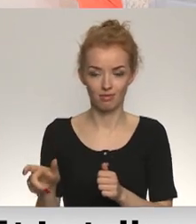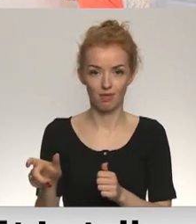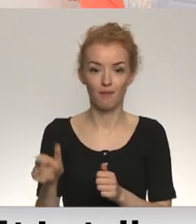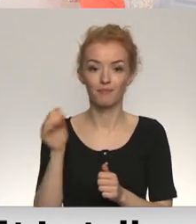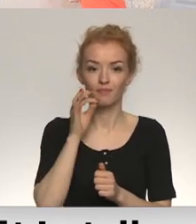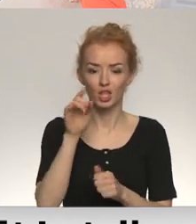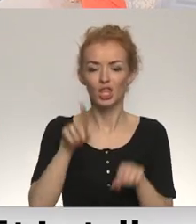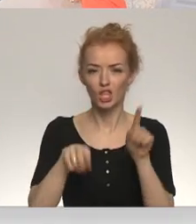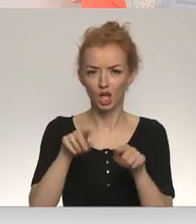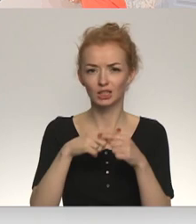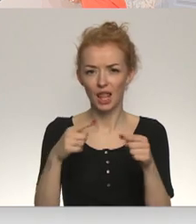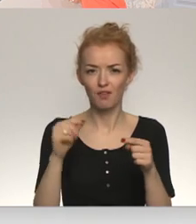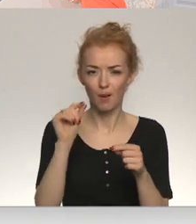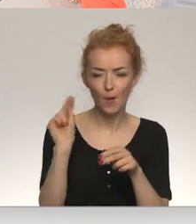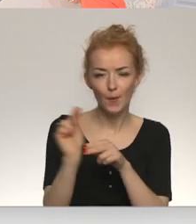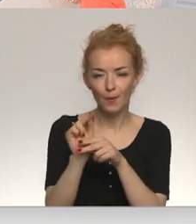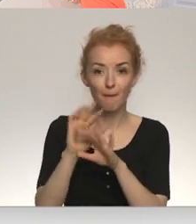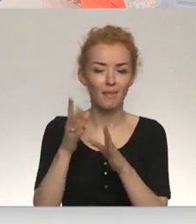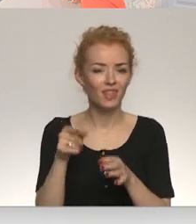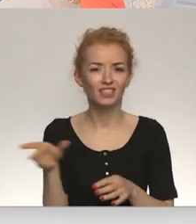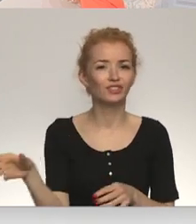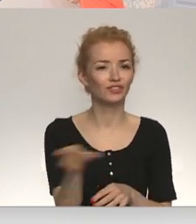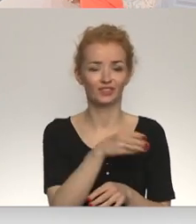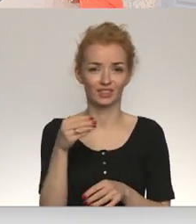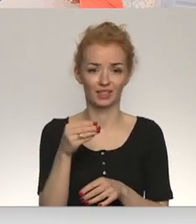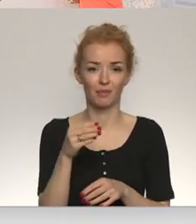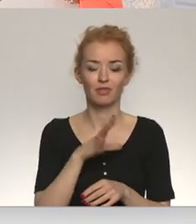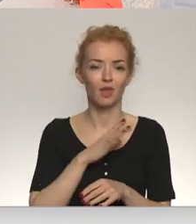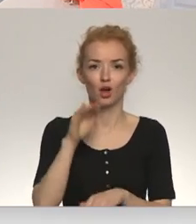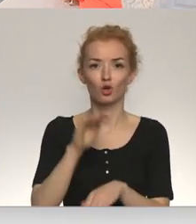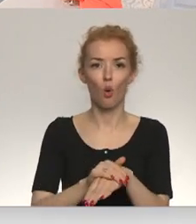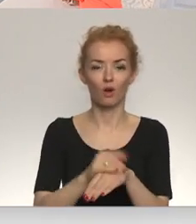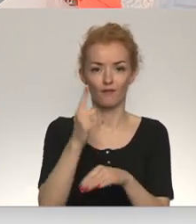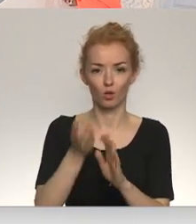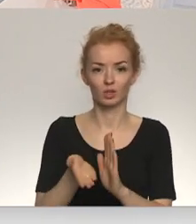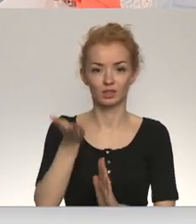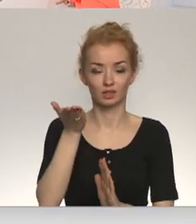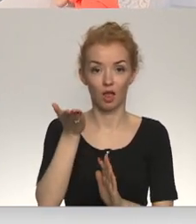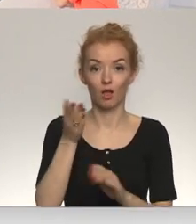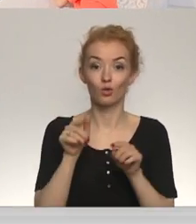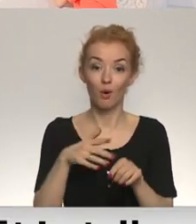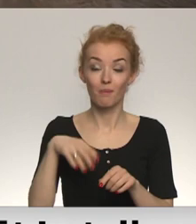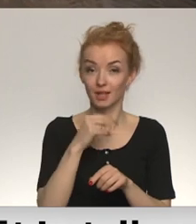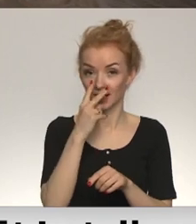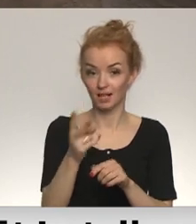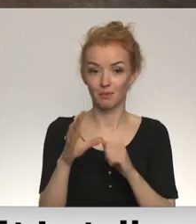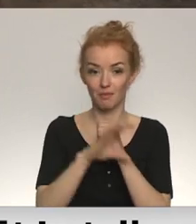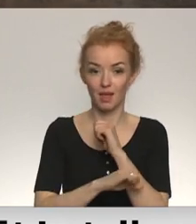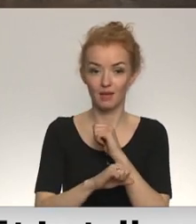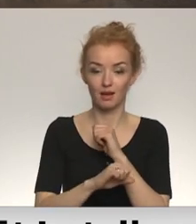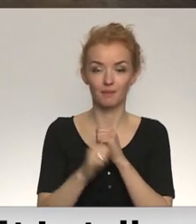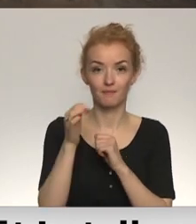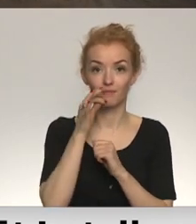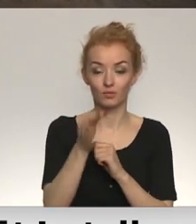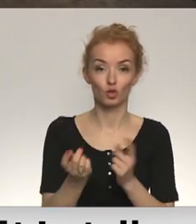kā jāpiestrādāja, teiksim, bet tas ir visiem. To nevar kaut ko konkrēti nevar izcelt. To mēs redzēsim tikai beigās. Šobrīd ir ļoti